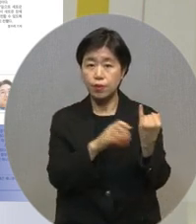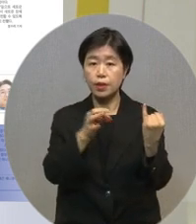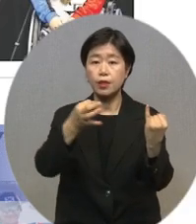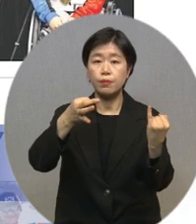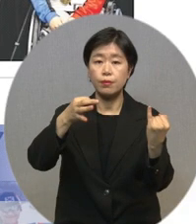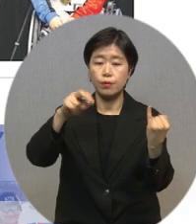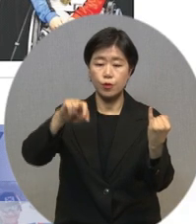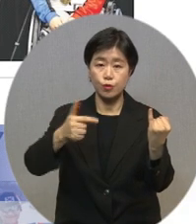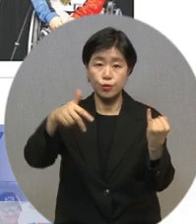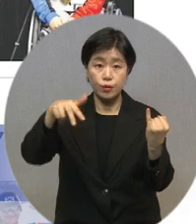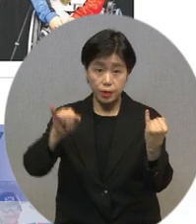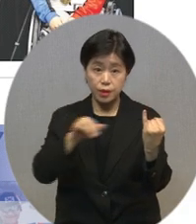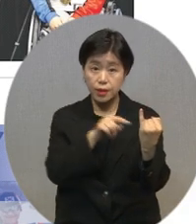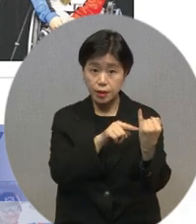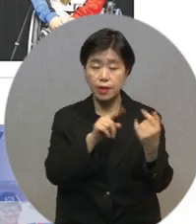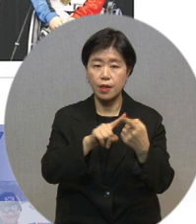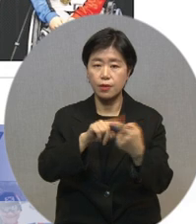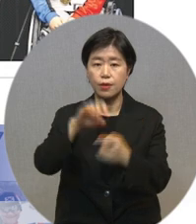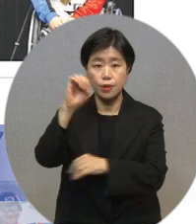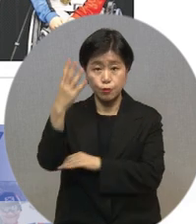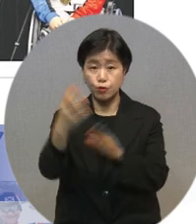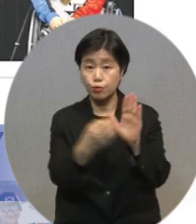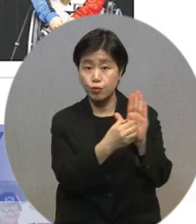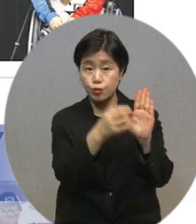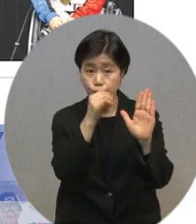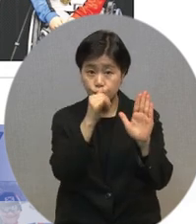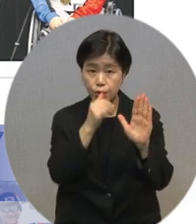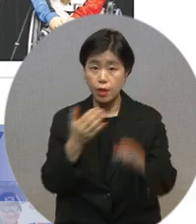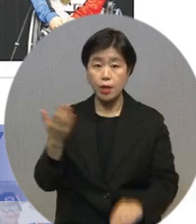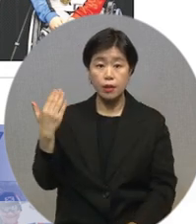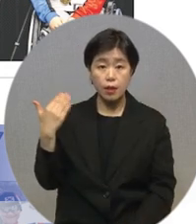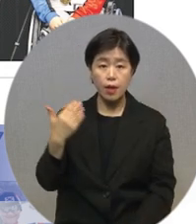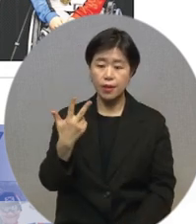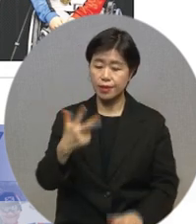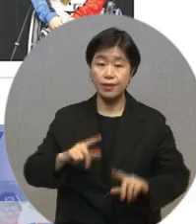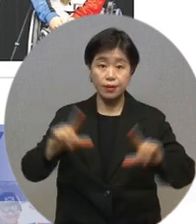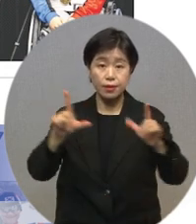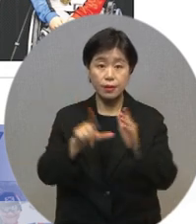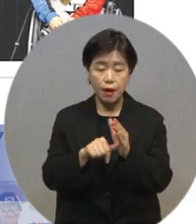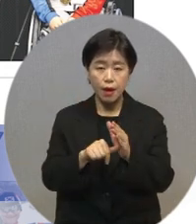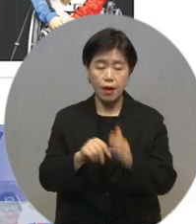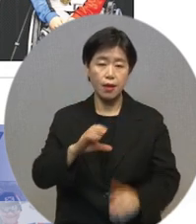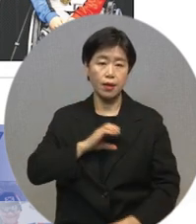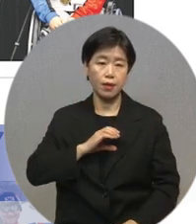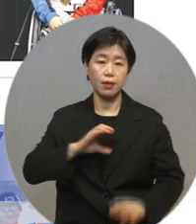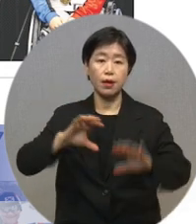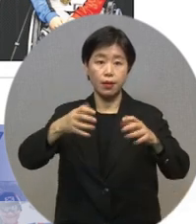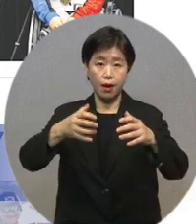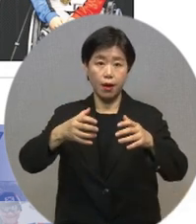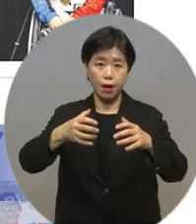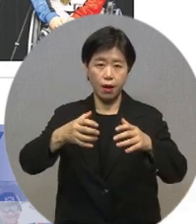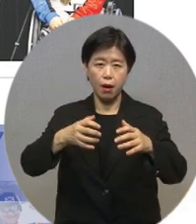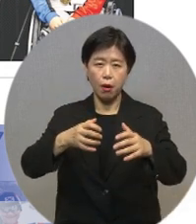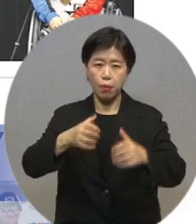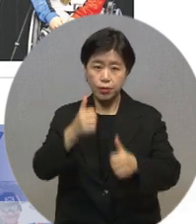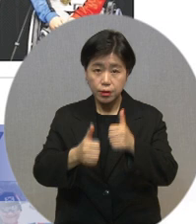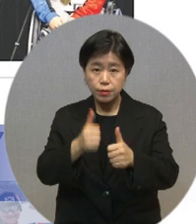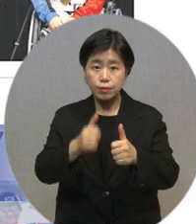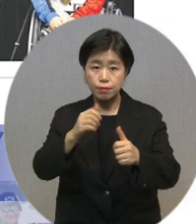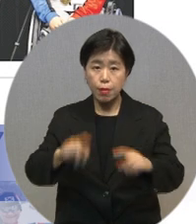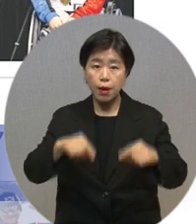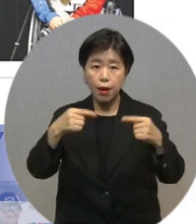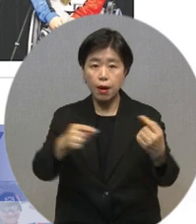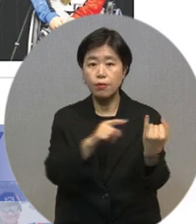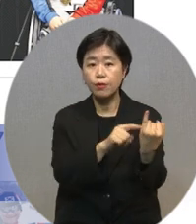실렸는데요 지난 7일 캐나다에서 열린 바이에슬론 세계 선수권 대회에서 김연지 선수가 동메달을 획득했다는